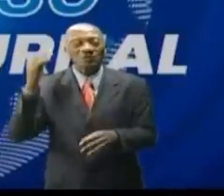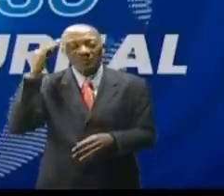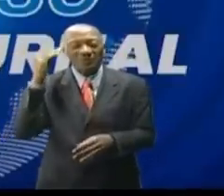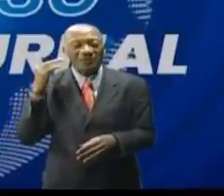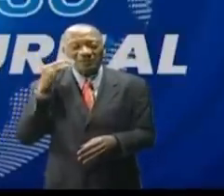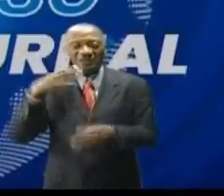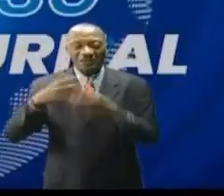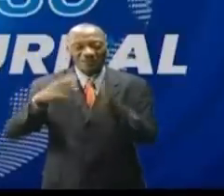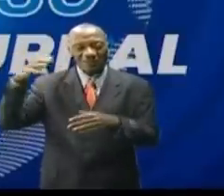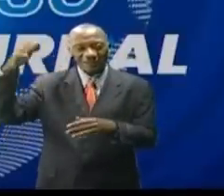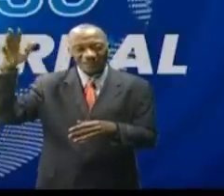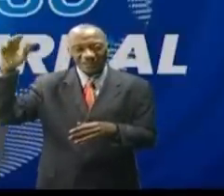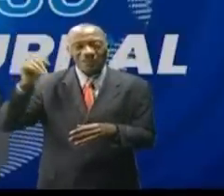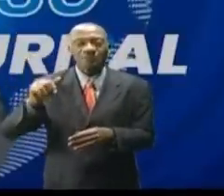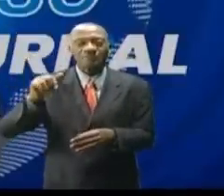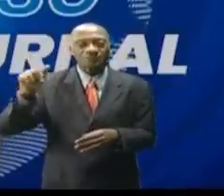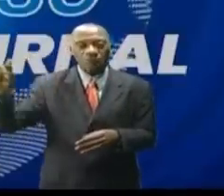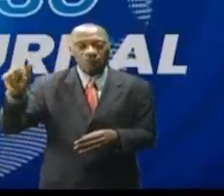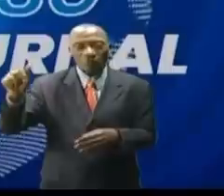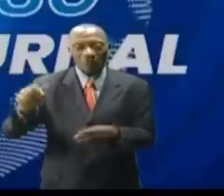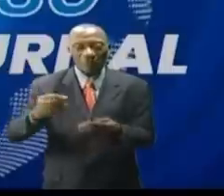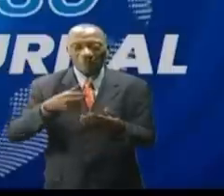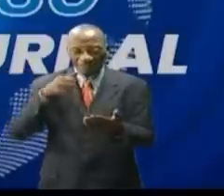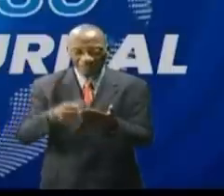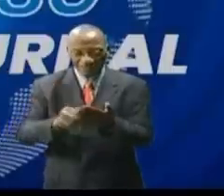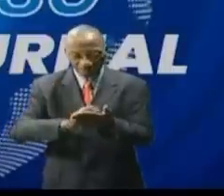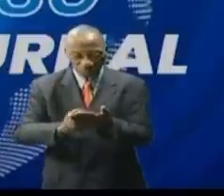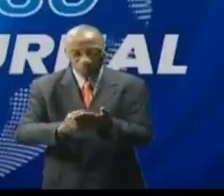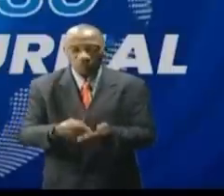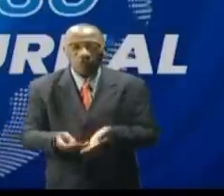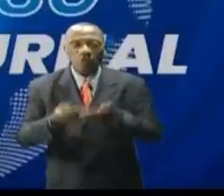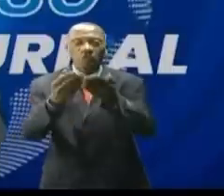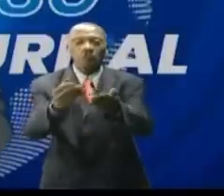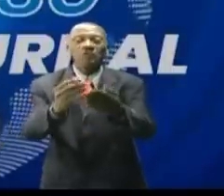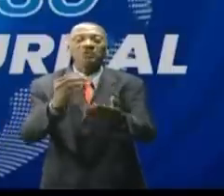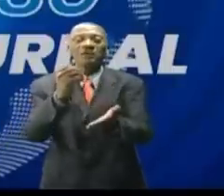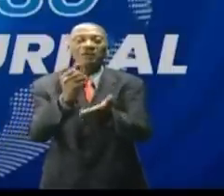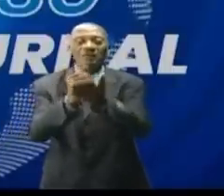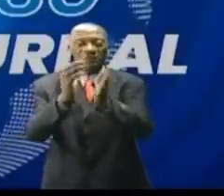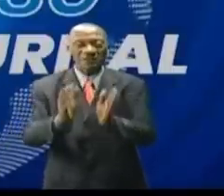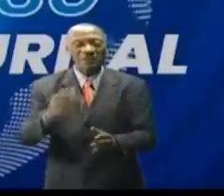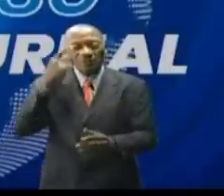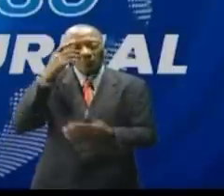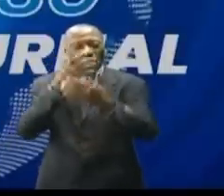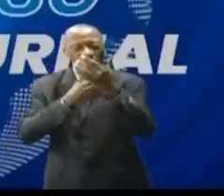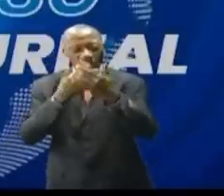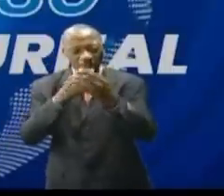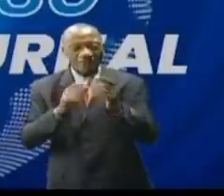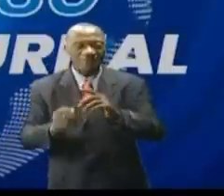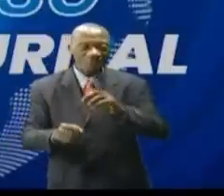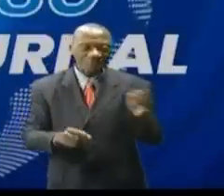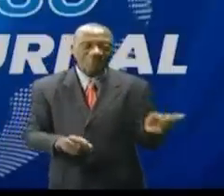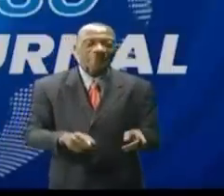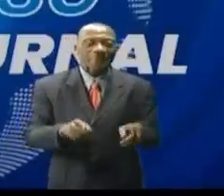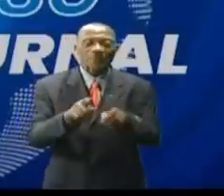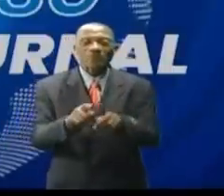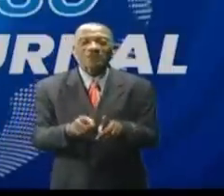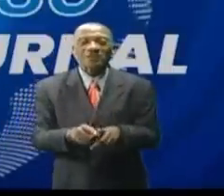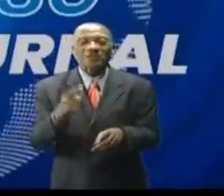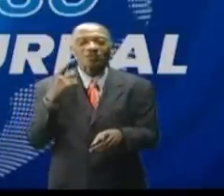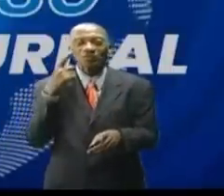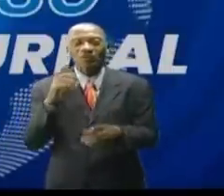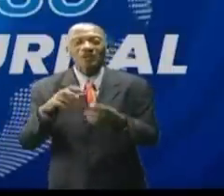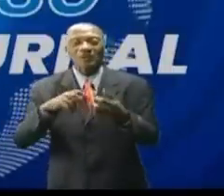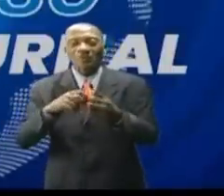qui a procédé à la remise de cette note verbale à suivre également dans ce journal. Si vous nous rejoignez, mesdames et messieurs, bonjour et